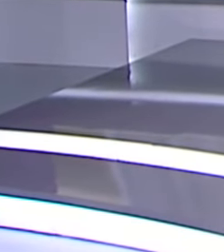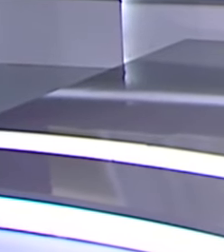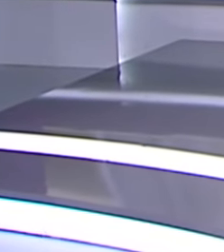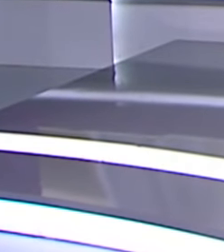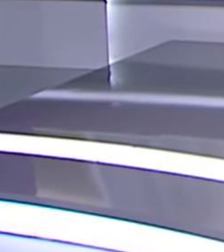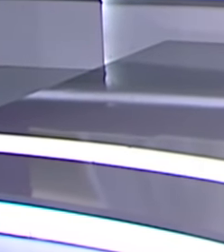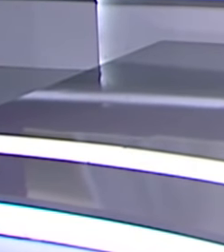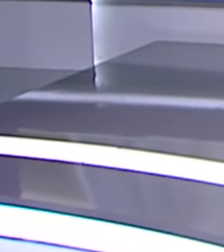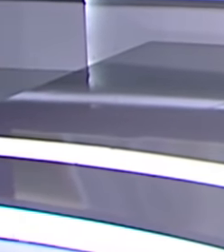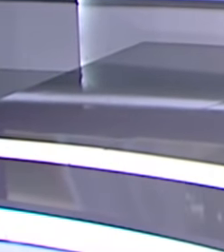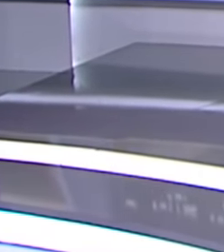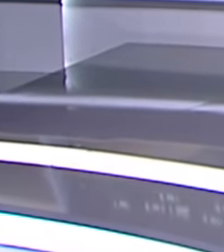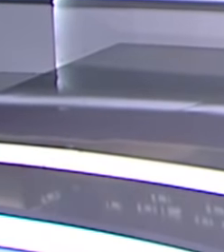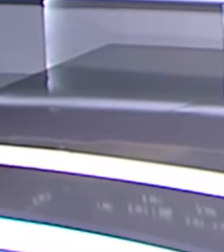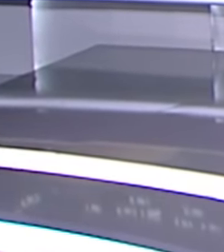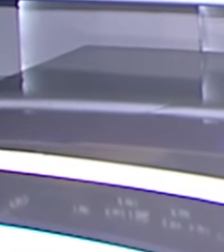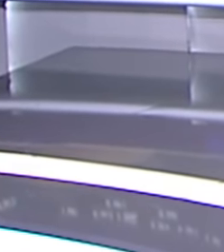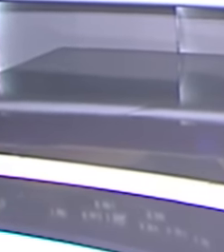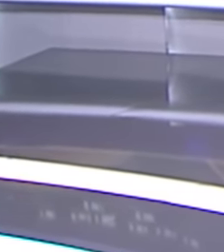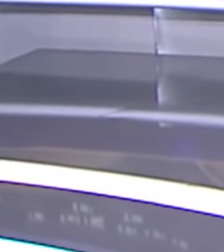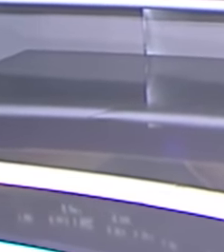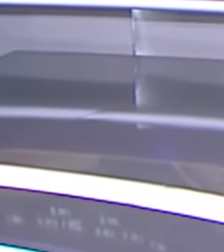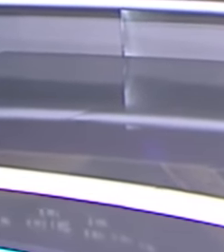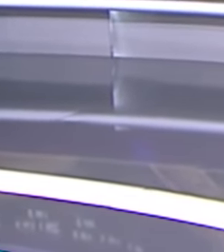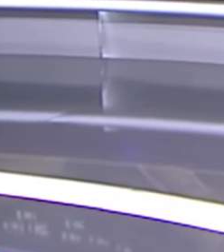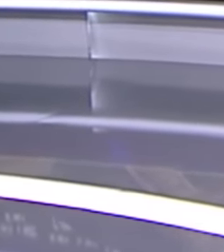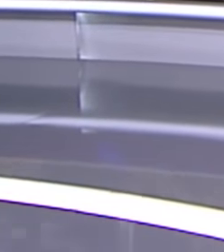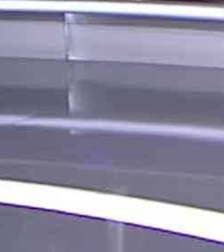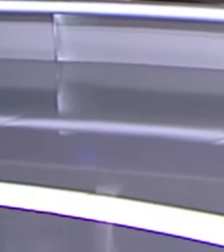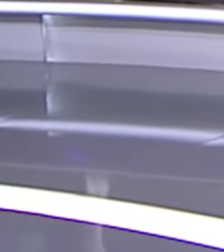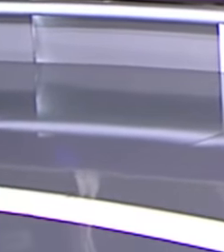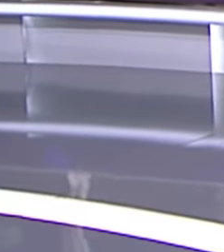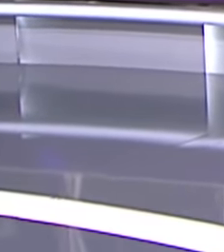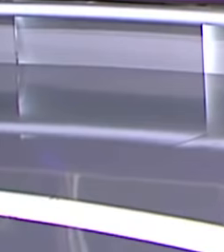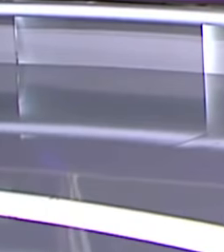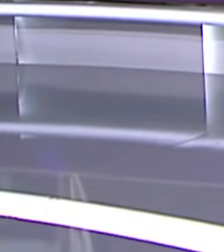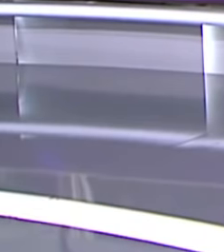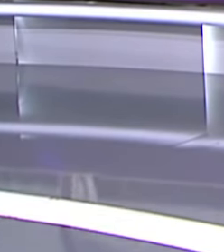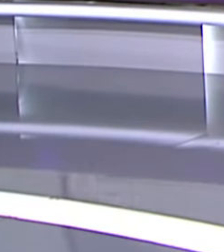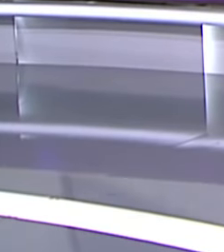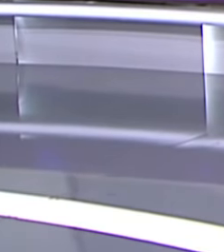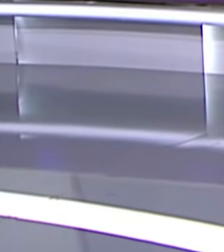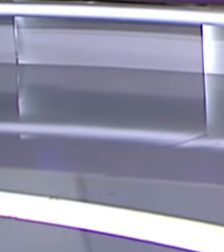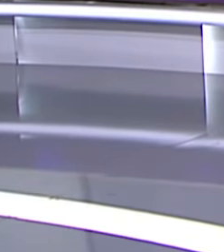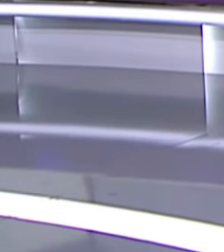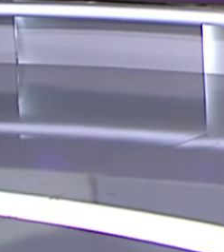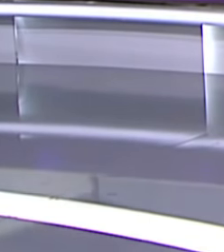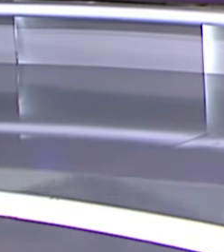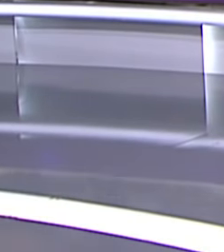18,780 מאומתים התגלו אתמול בישראל, עוד שיא מתחילת המגפה. מספר החולים קשה קפץ